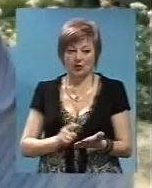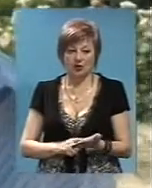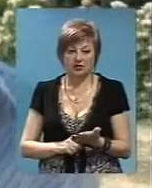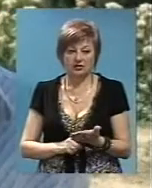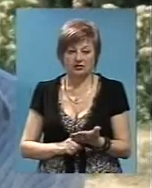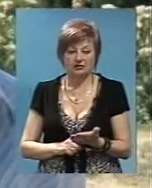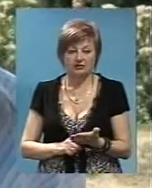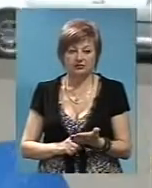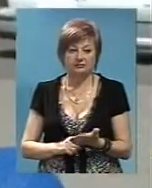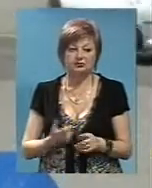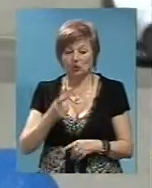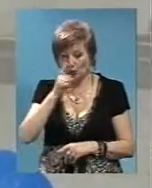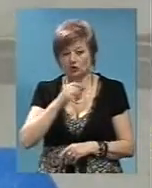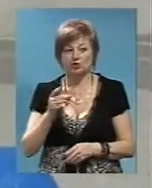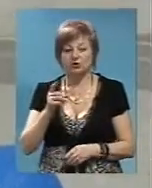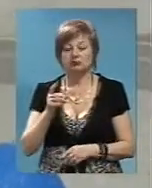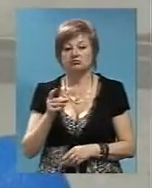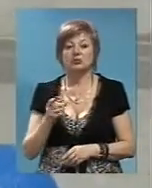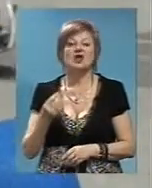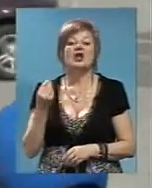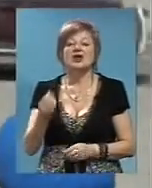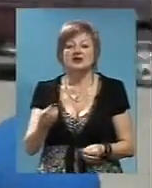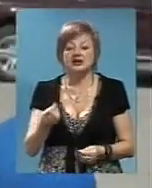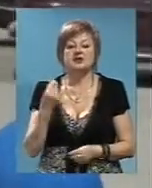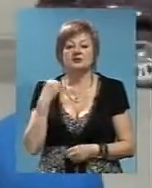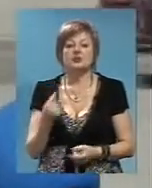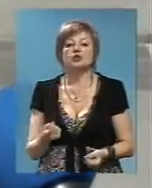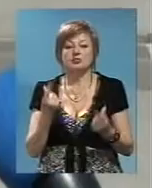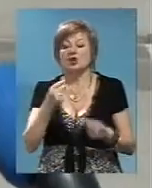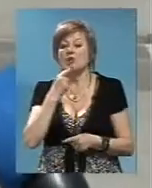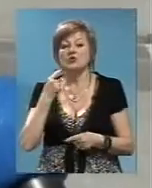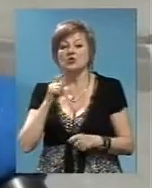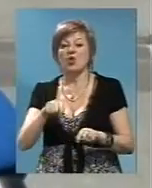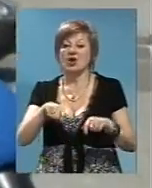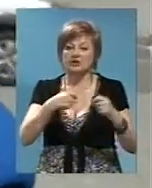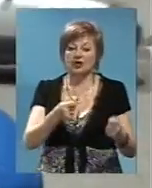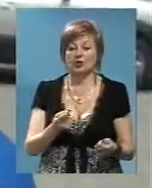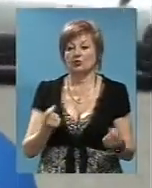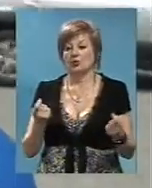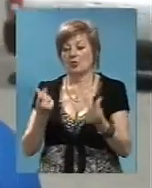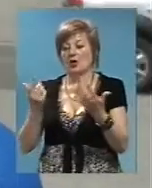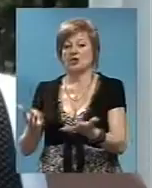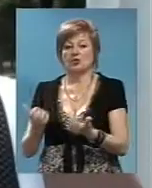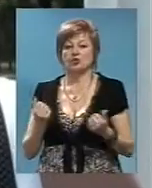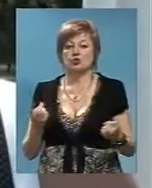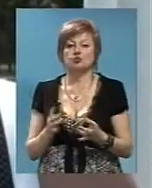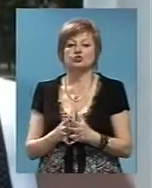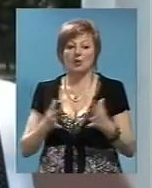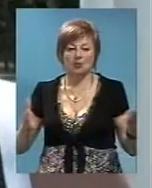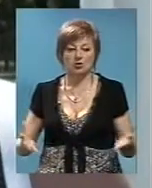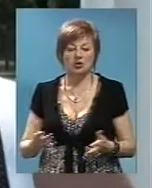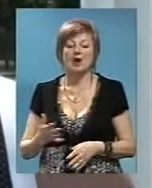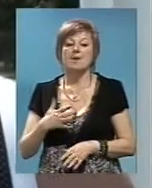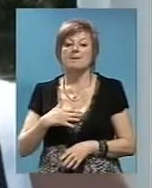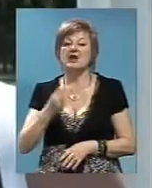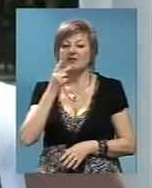к сожалению, очень плохо. Денег в Запорожье мало. Мы много отдаем, но мало получаем. Мне кажется, что надо больше. Мы бачимо,